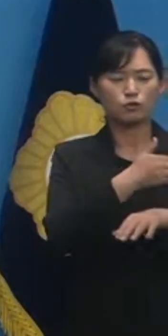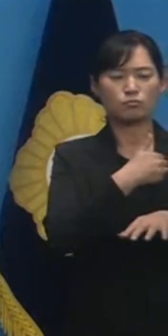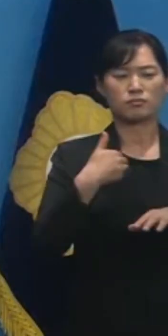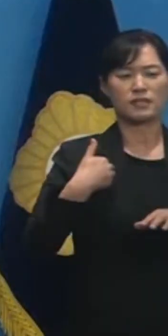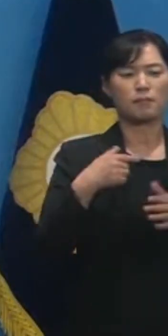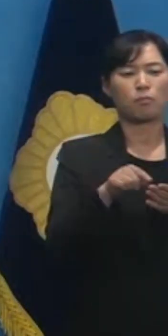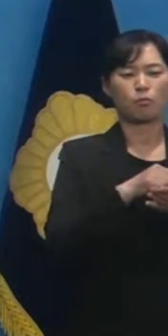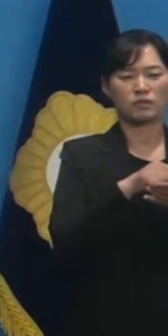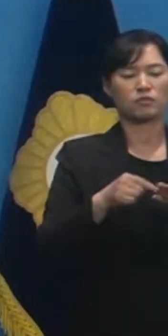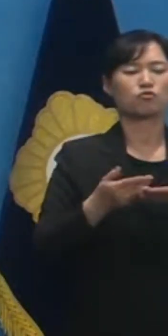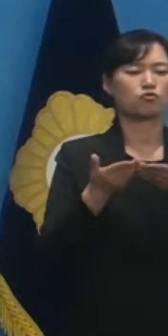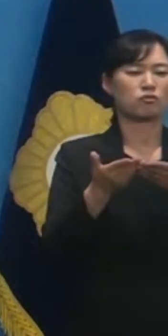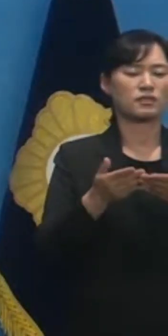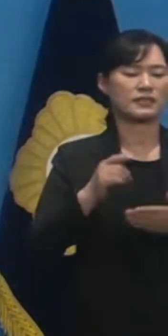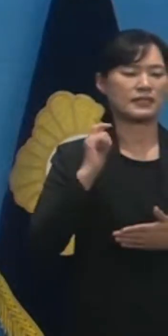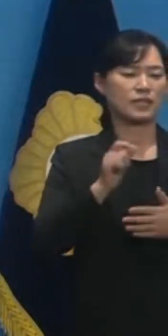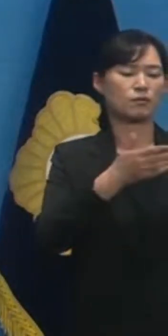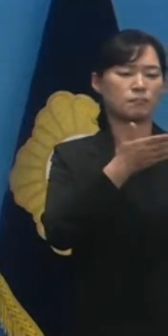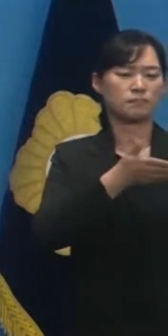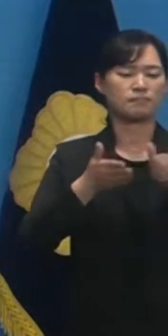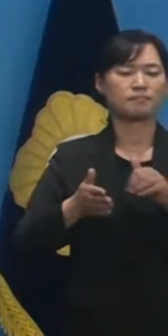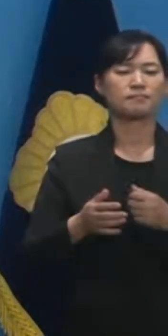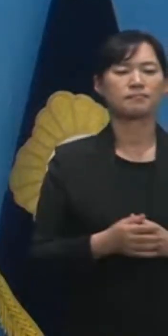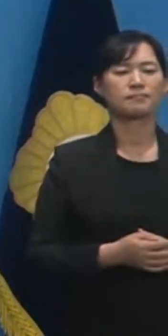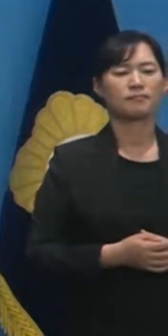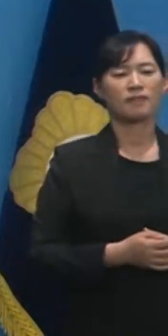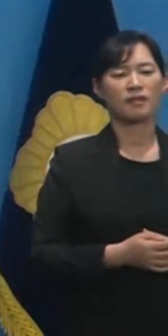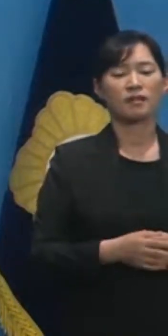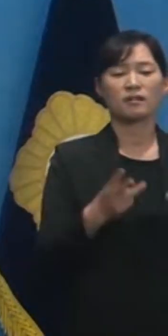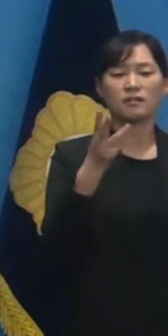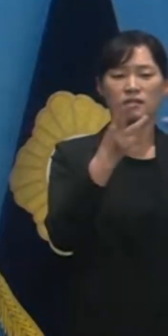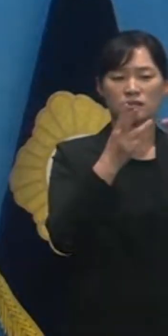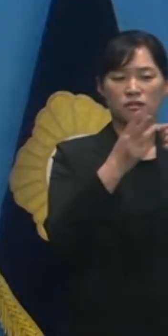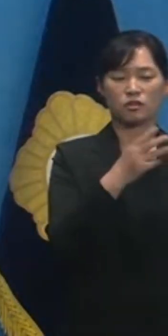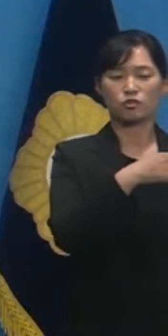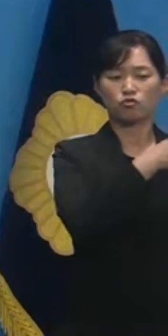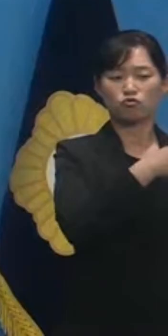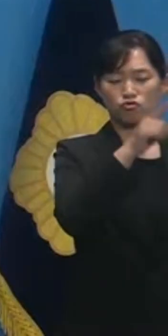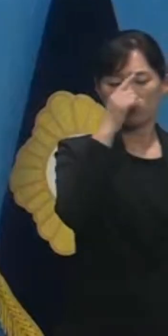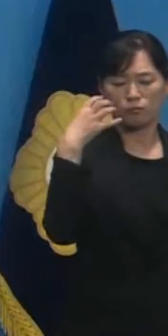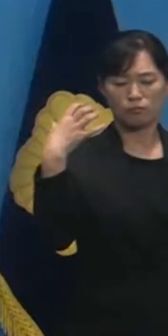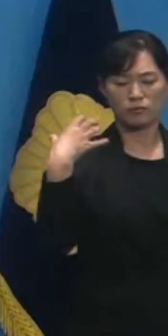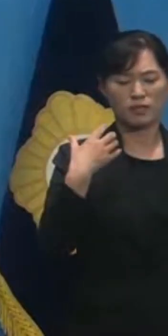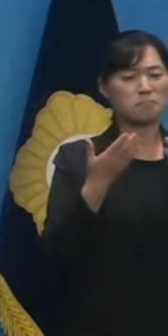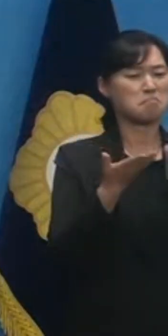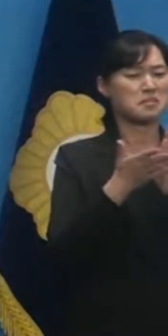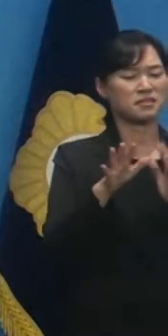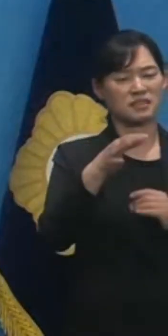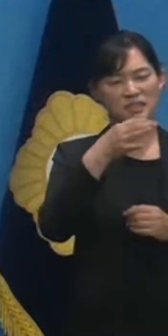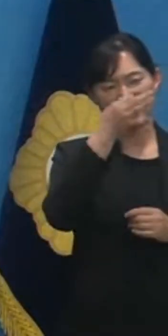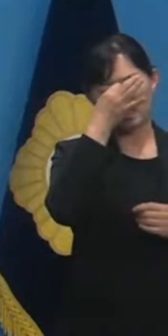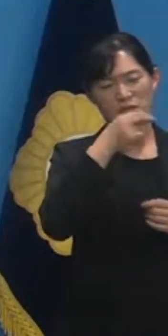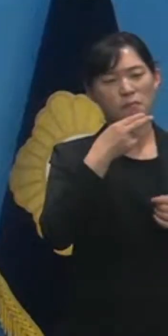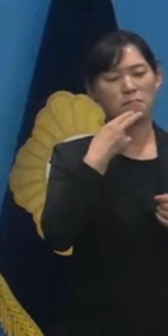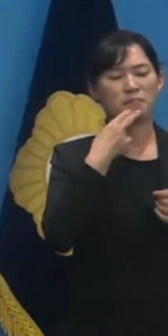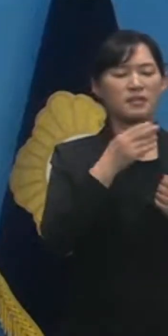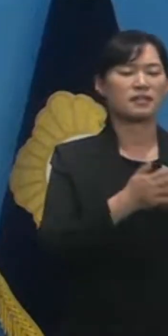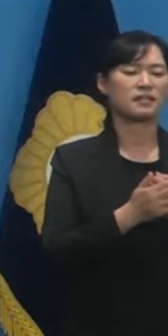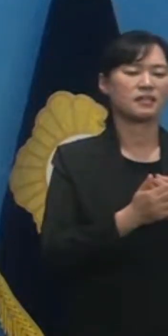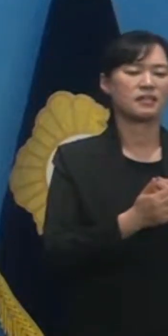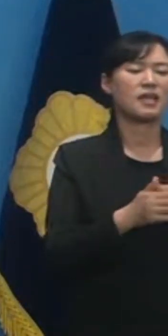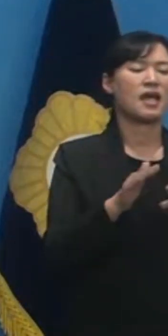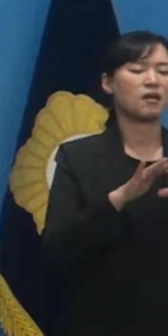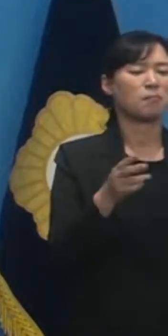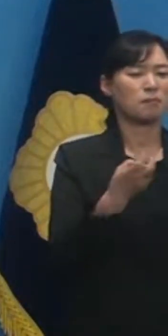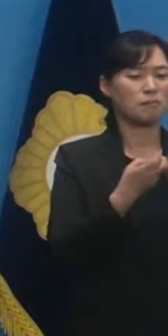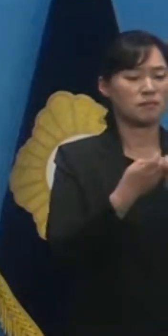마련할 것을 강력히 요구합니다. 셋째, 윤석열 정부의 부적절하고 무능한 대응입니다.